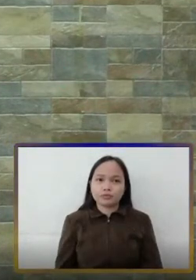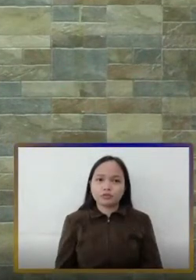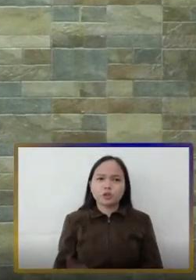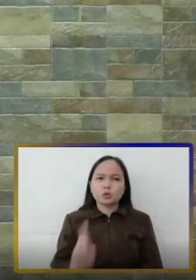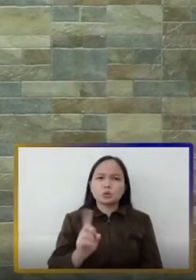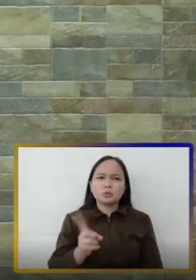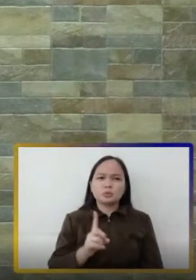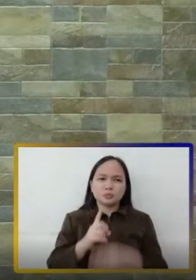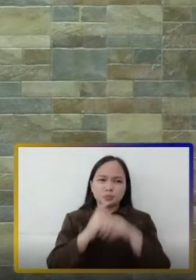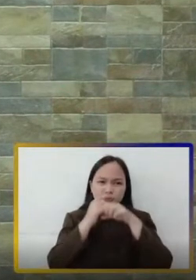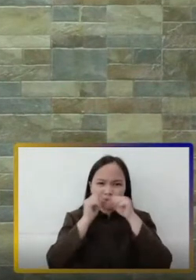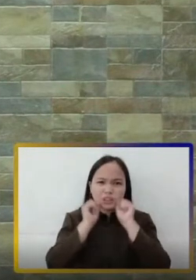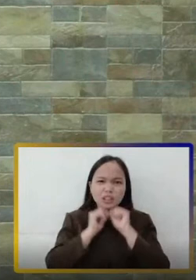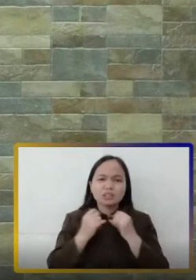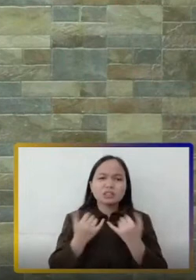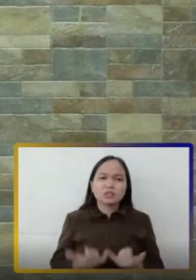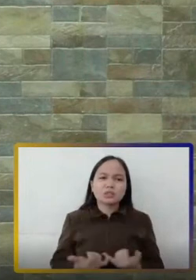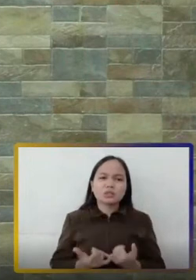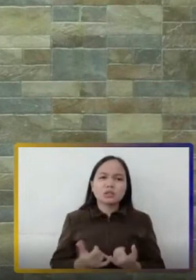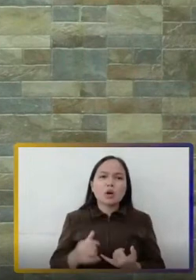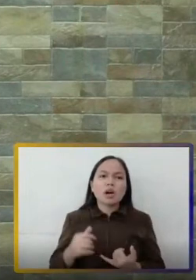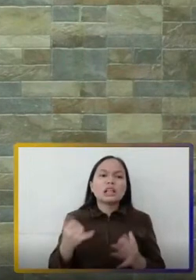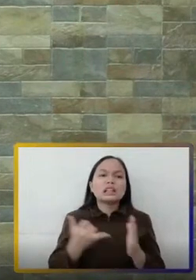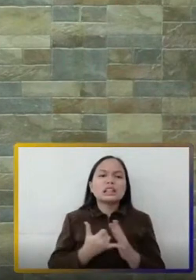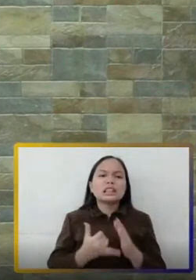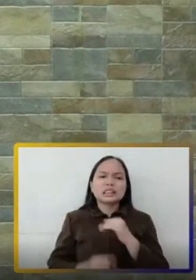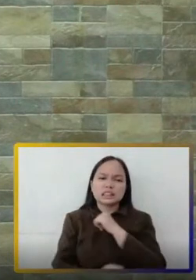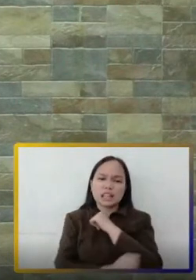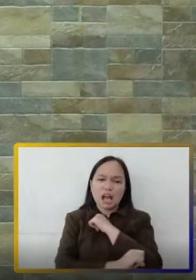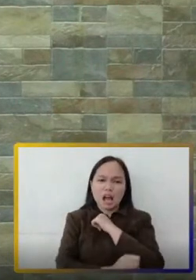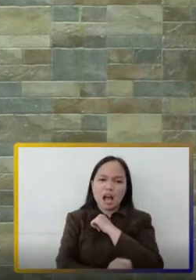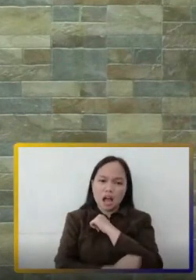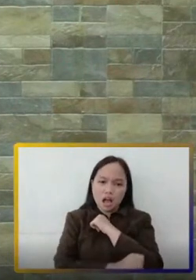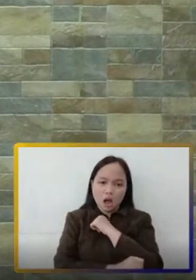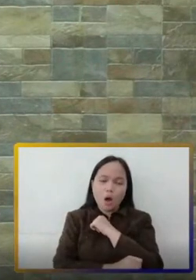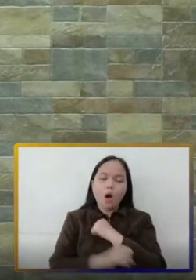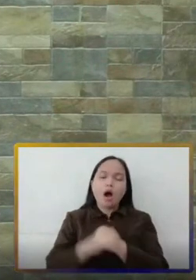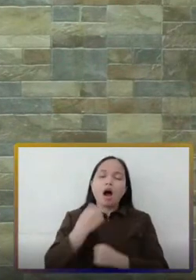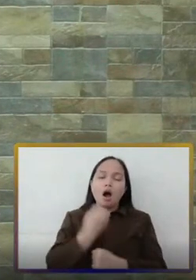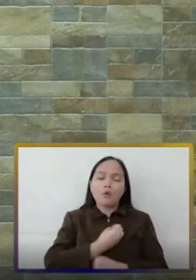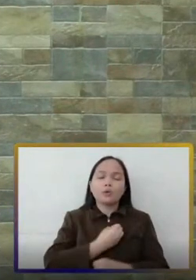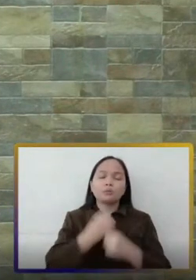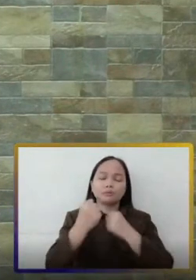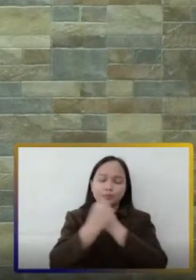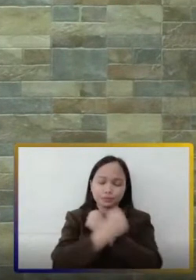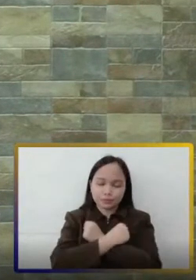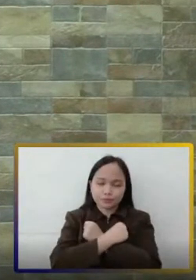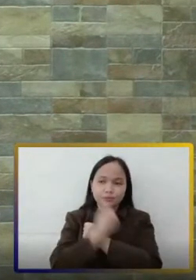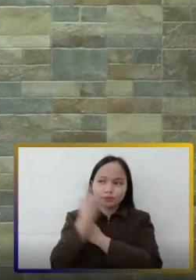Nakakalungkot nito, ninanakaw nito ang pagmamahal natin sa Diyos.